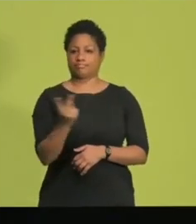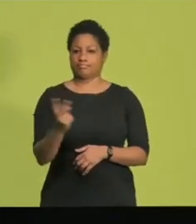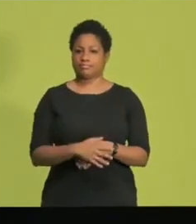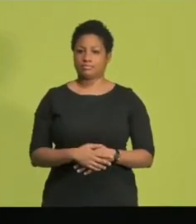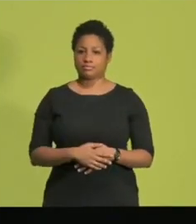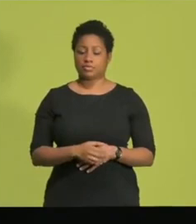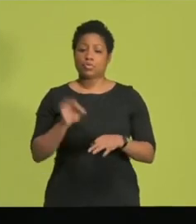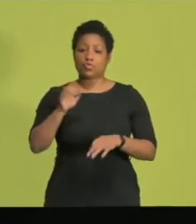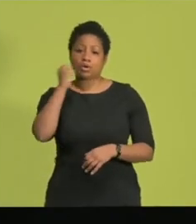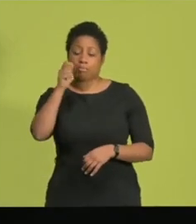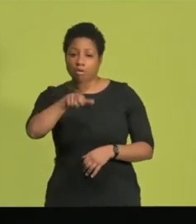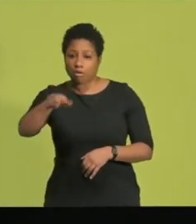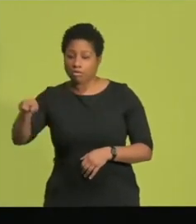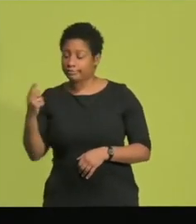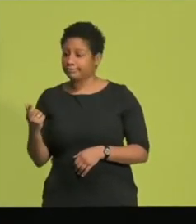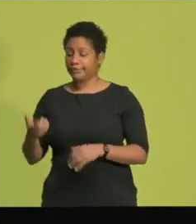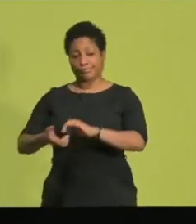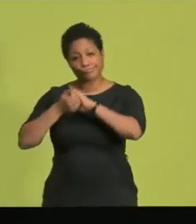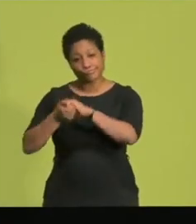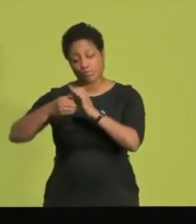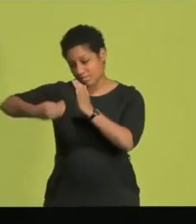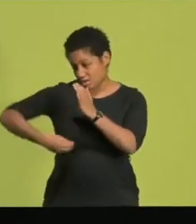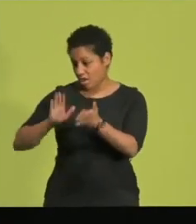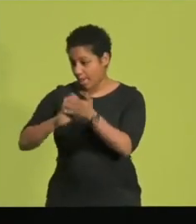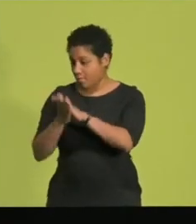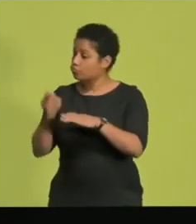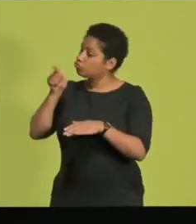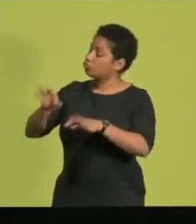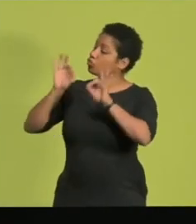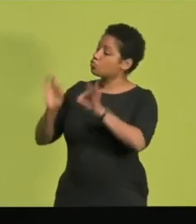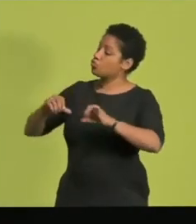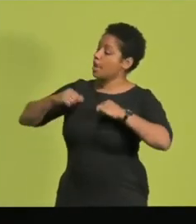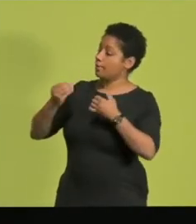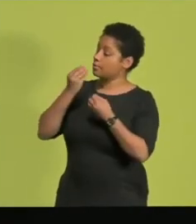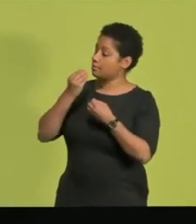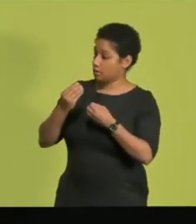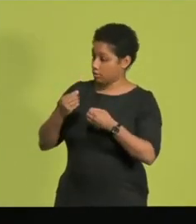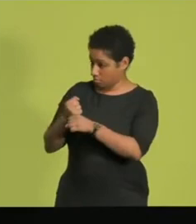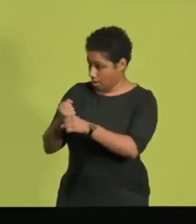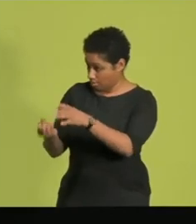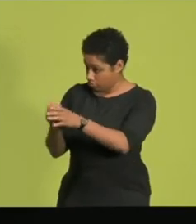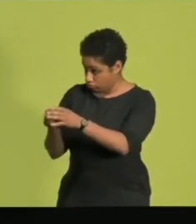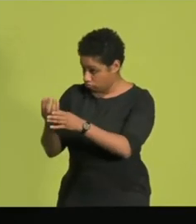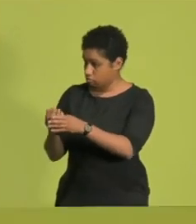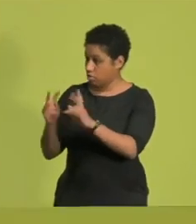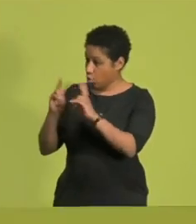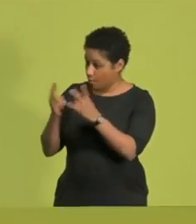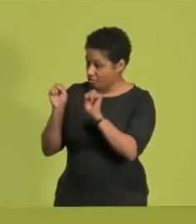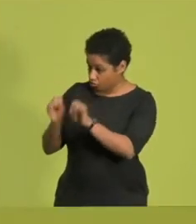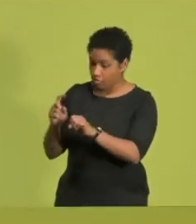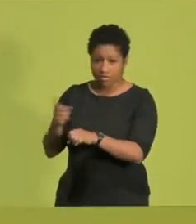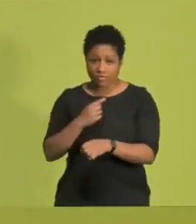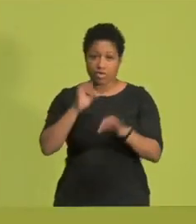den Bäuerinnen und Bauern einen Pakt anbieten, dass wir sagen, ihr produziert gute Lebensmittel, die Umwelt schonen, und wir bezahlen euch